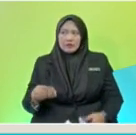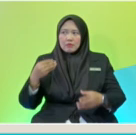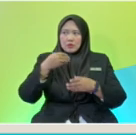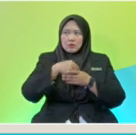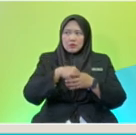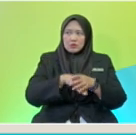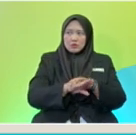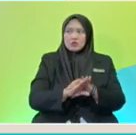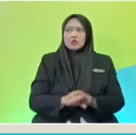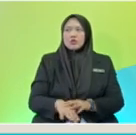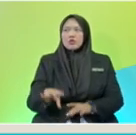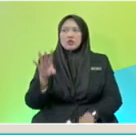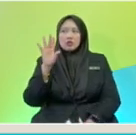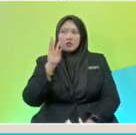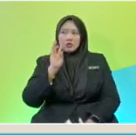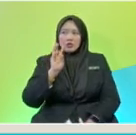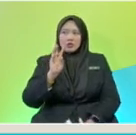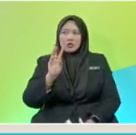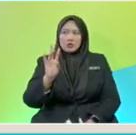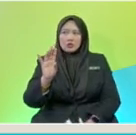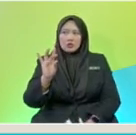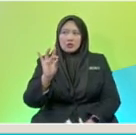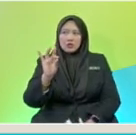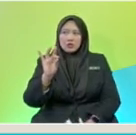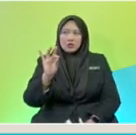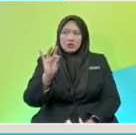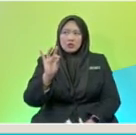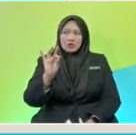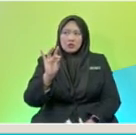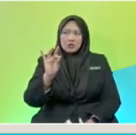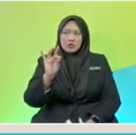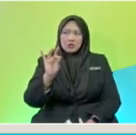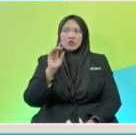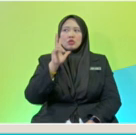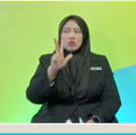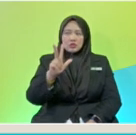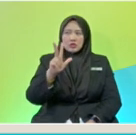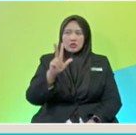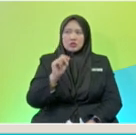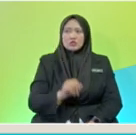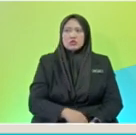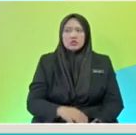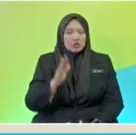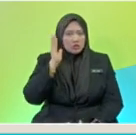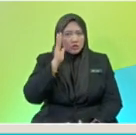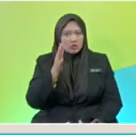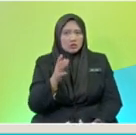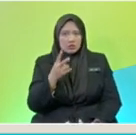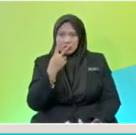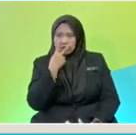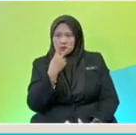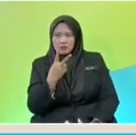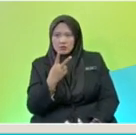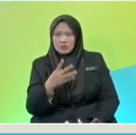Setiap paket itu dia ada 6 jadi kayak situ kita akan nampak